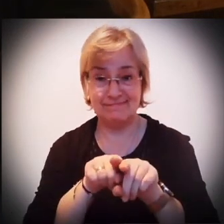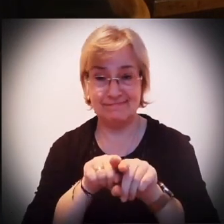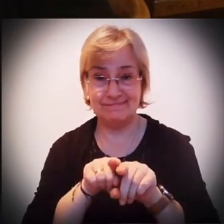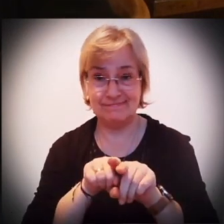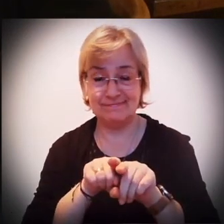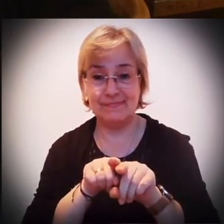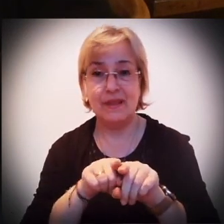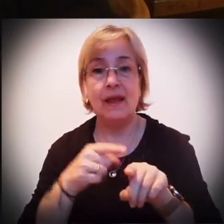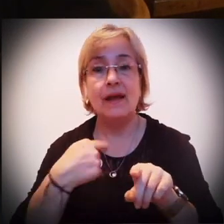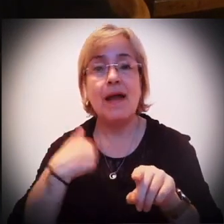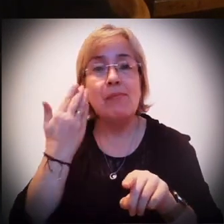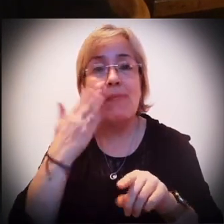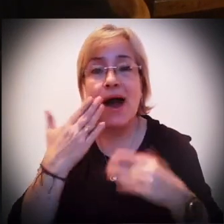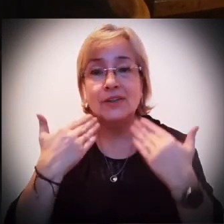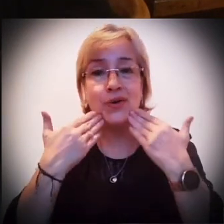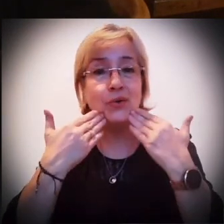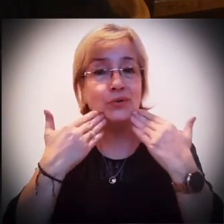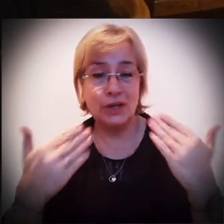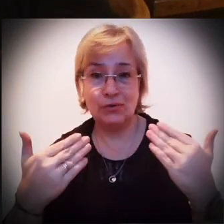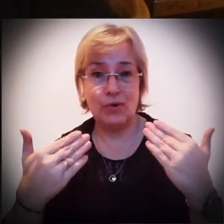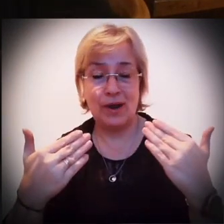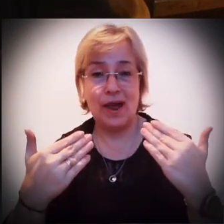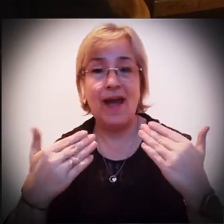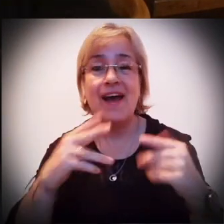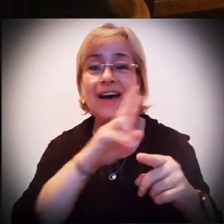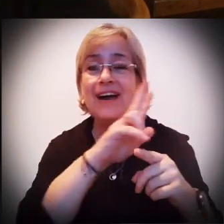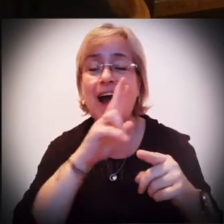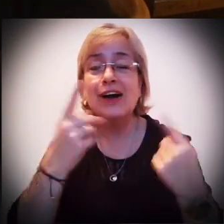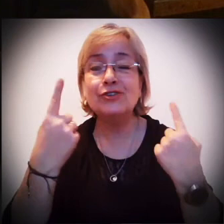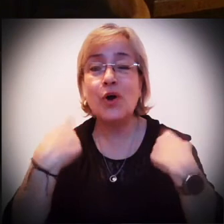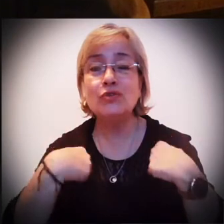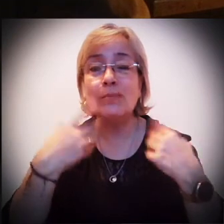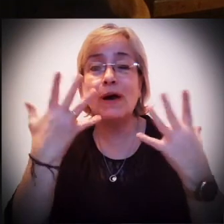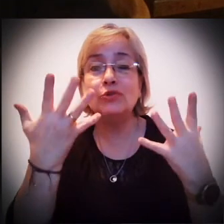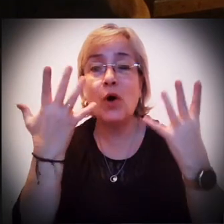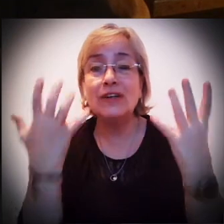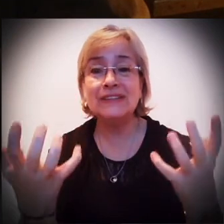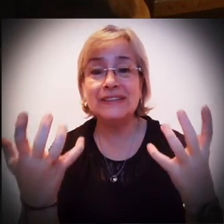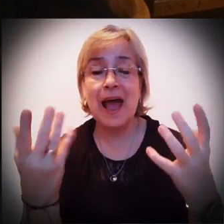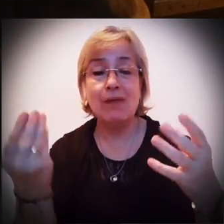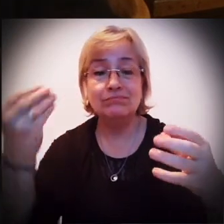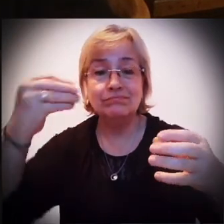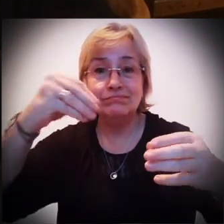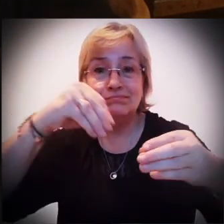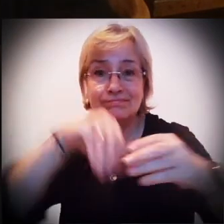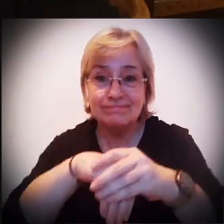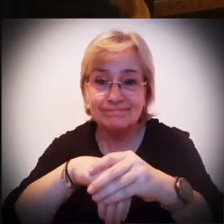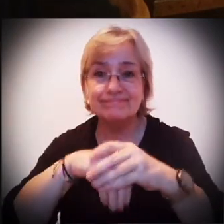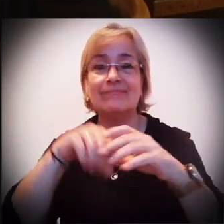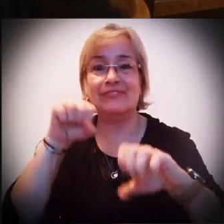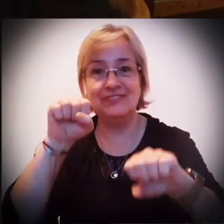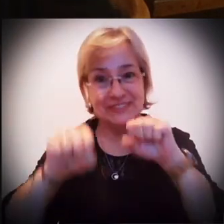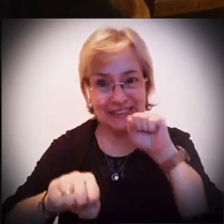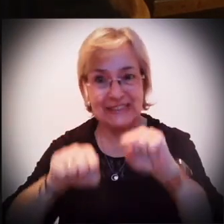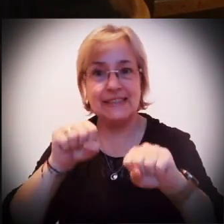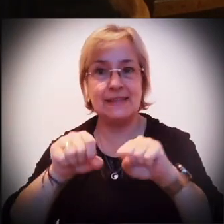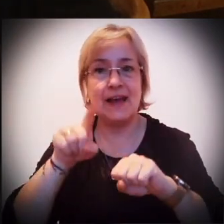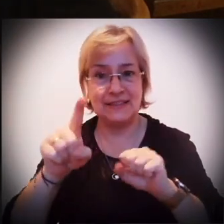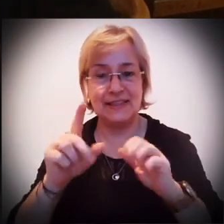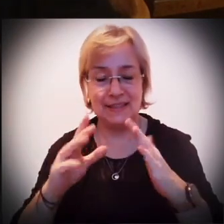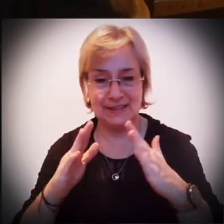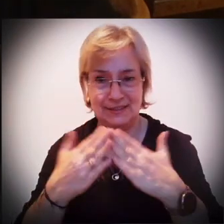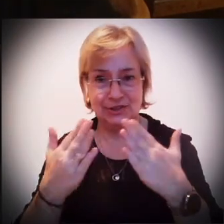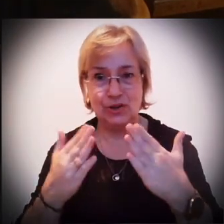Bardzo dziękuję każdemu, kto zechce uczestniczyć w licytacji